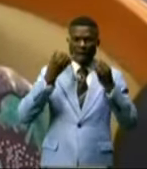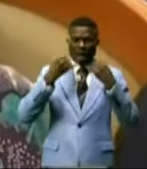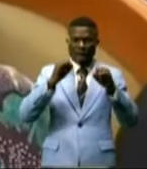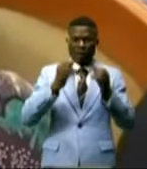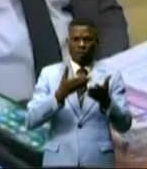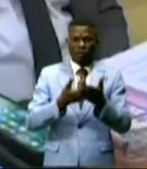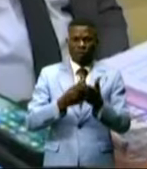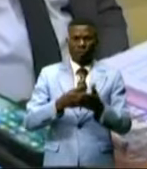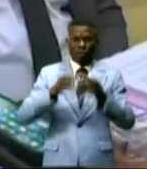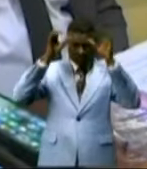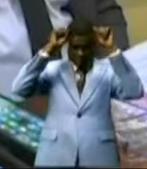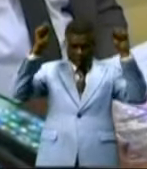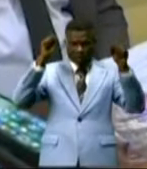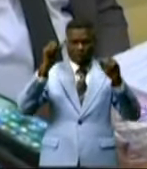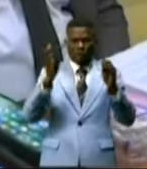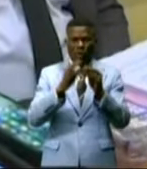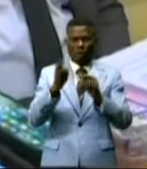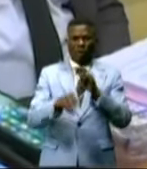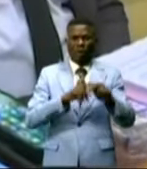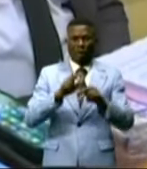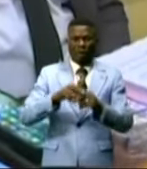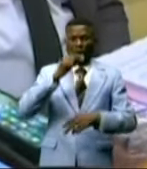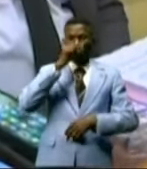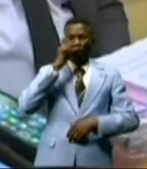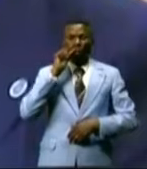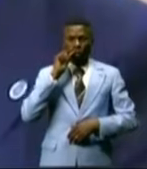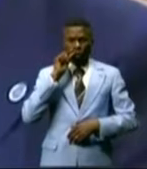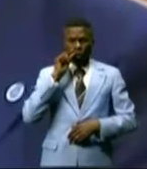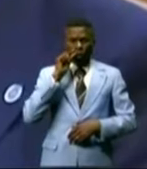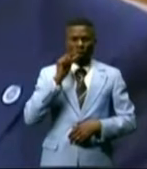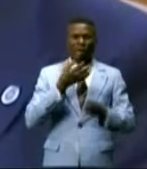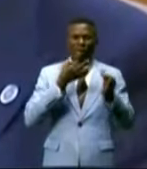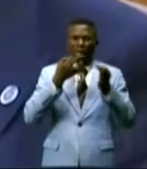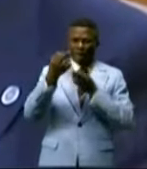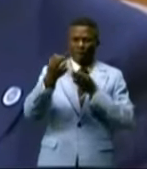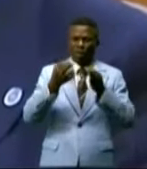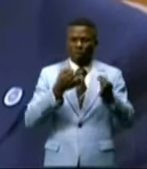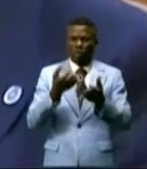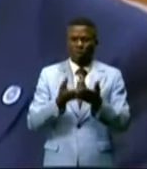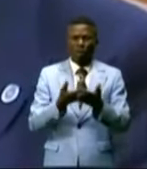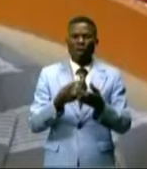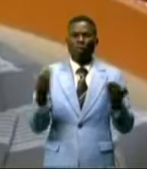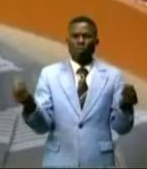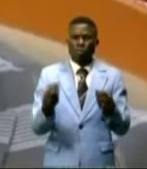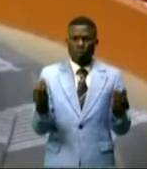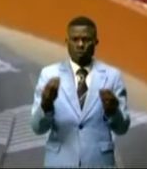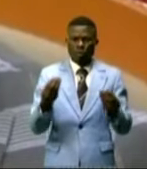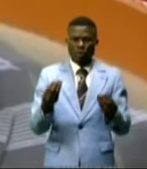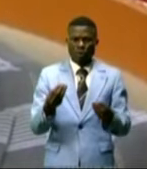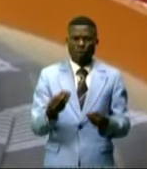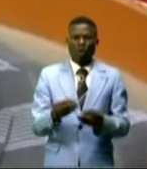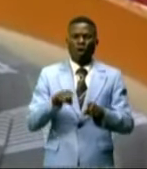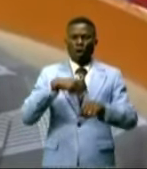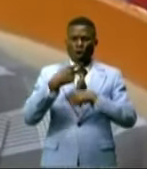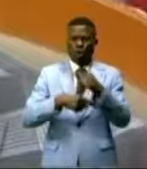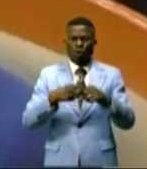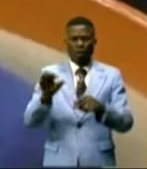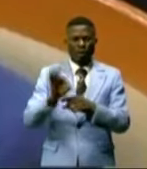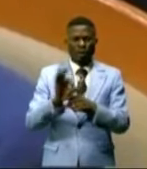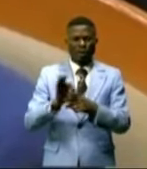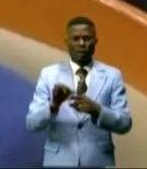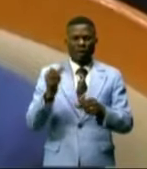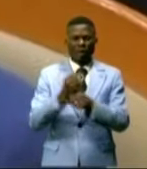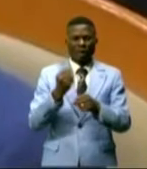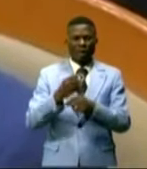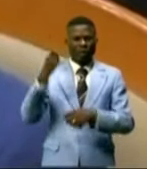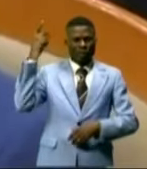le speaker du bureau d'âge de la Chambre basse du Parlement explique ici les raisons de la non-ouverture de la session ordinaire